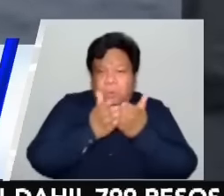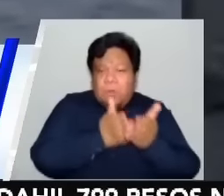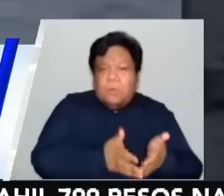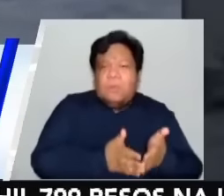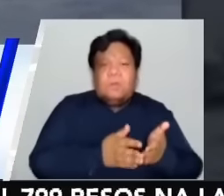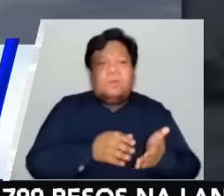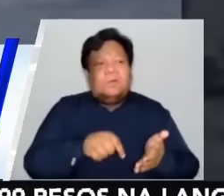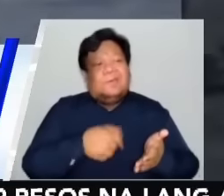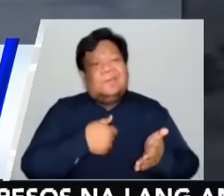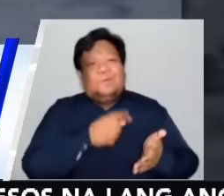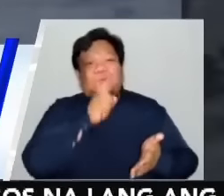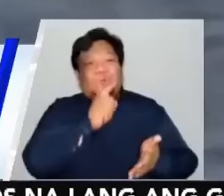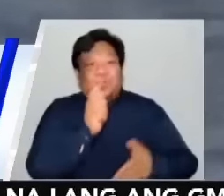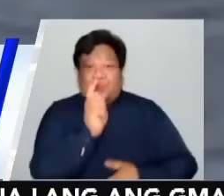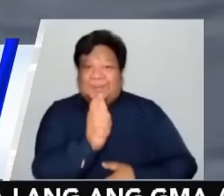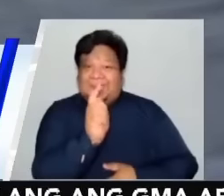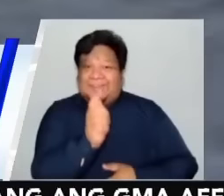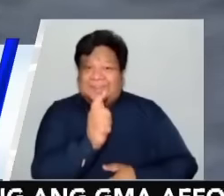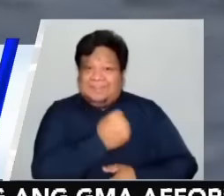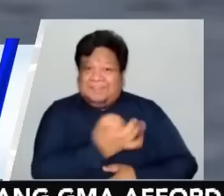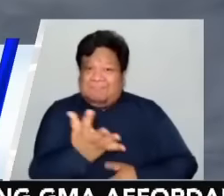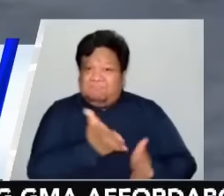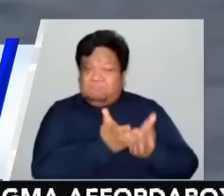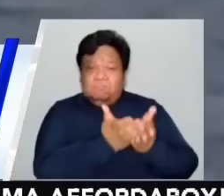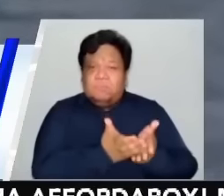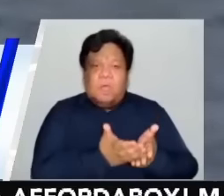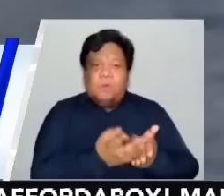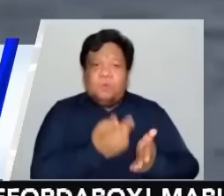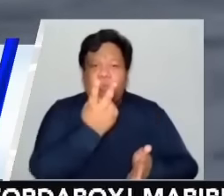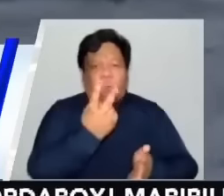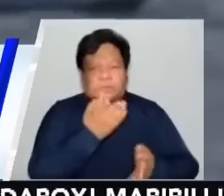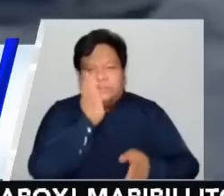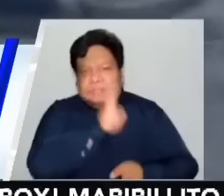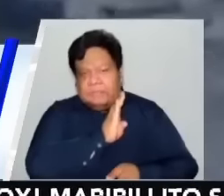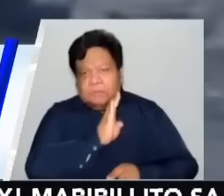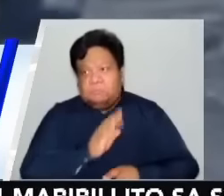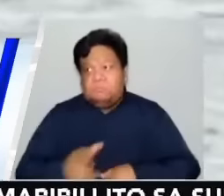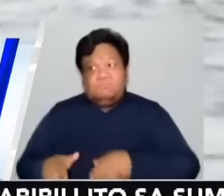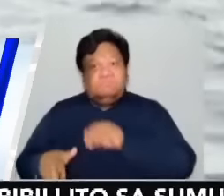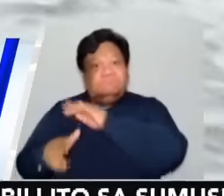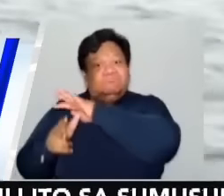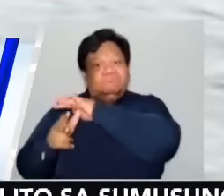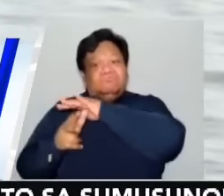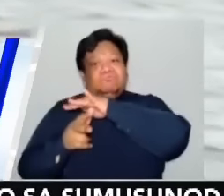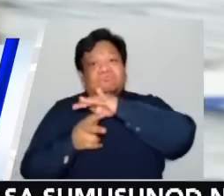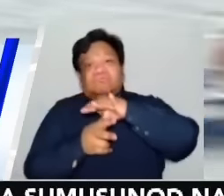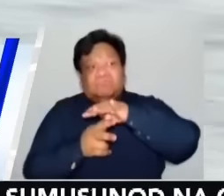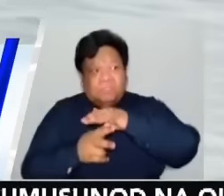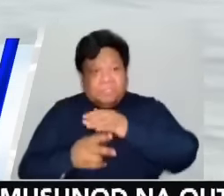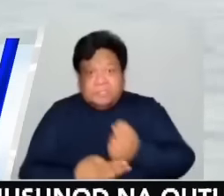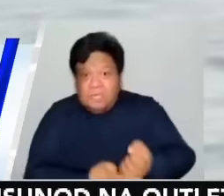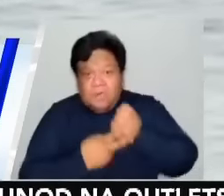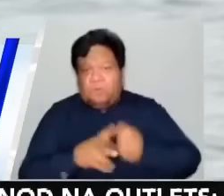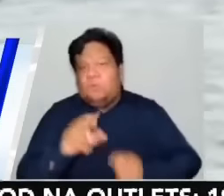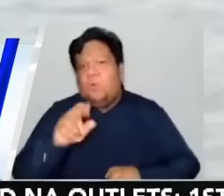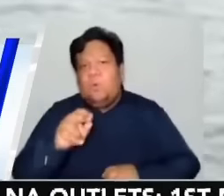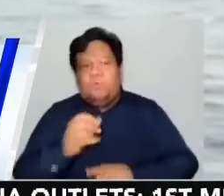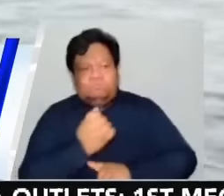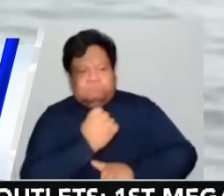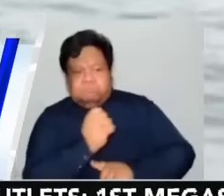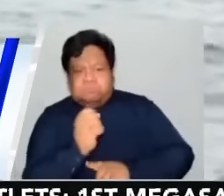lumubog. Pero hindi sumaklolo ang mga Chino at sa halip, sinilaw sila at binanta ang bobombahin ng